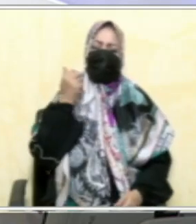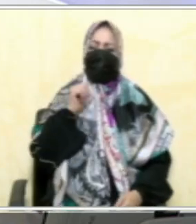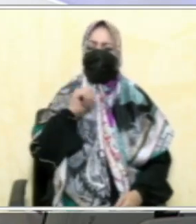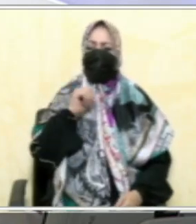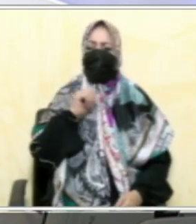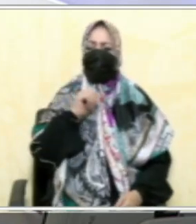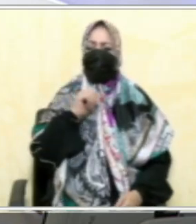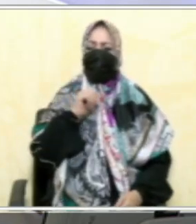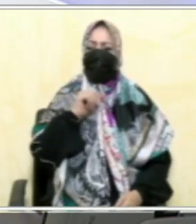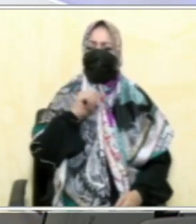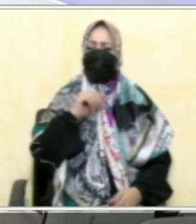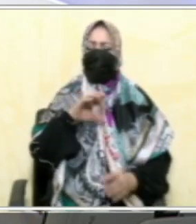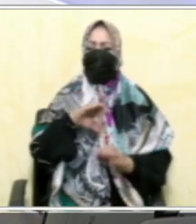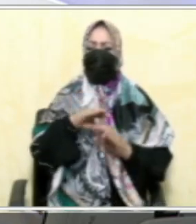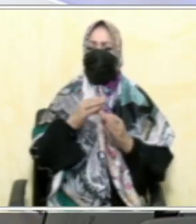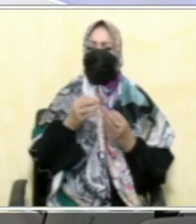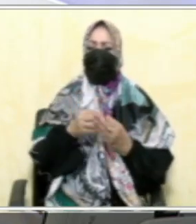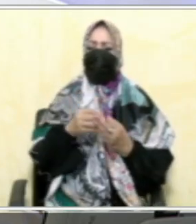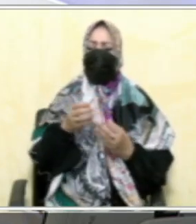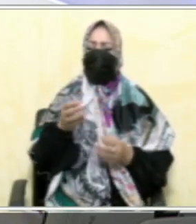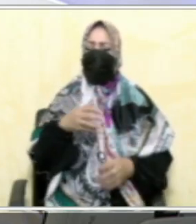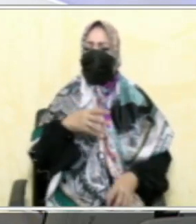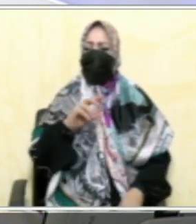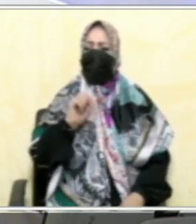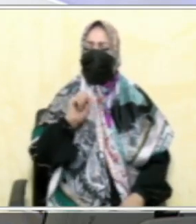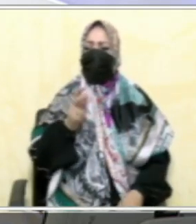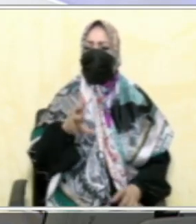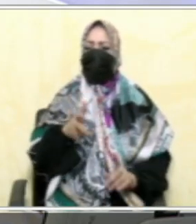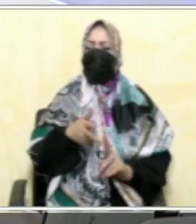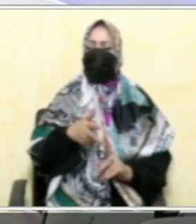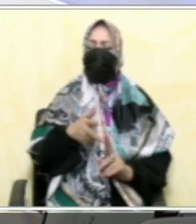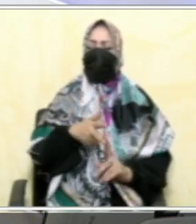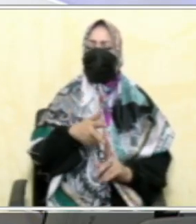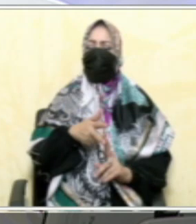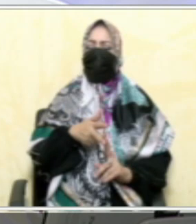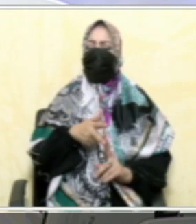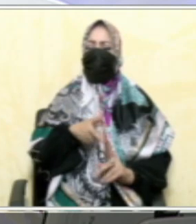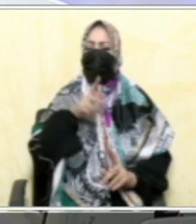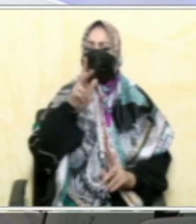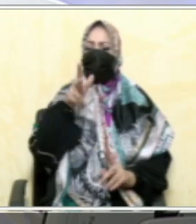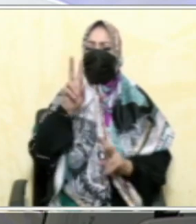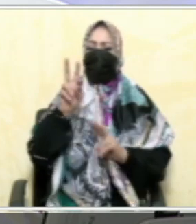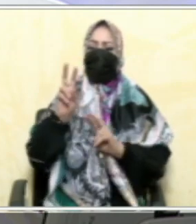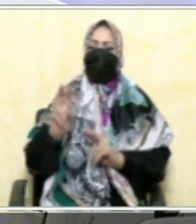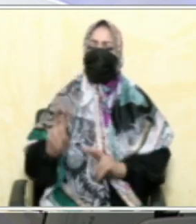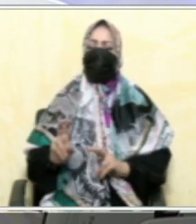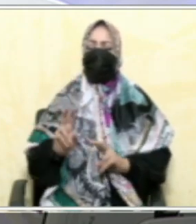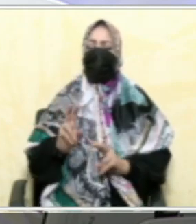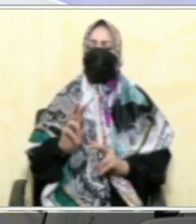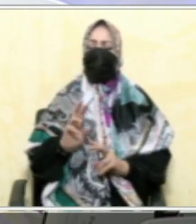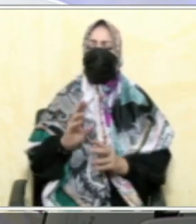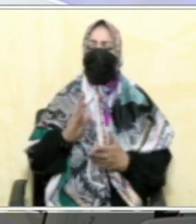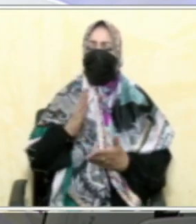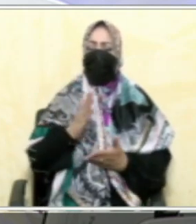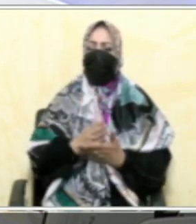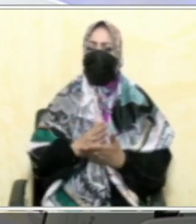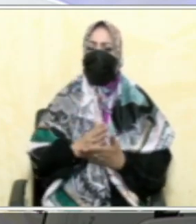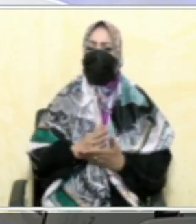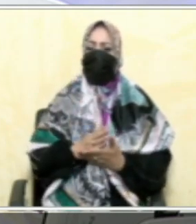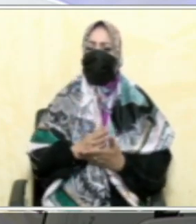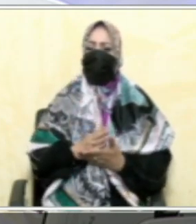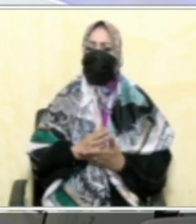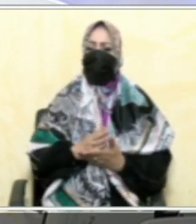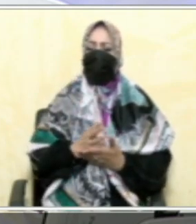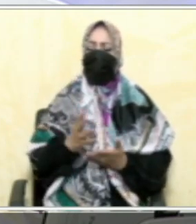قليلا، أن العدالة ضعيفة عند بعض، ولا أعمم،